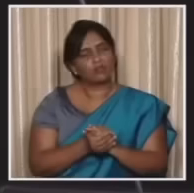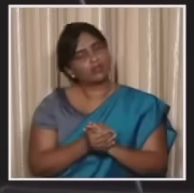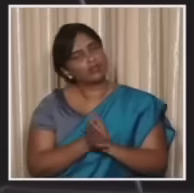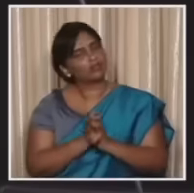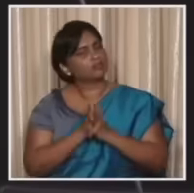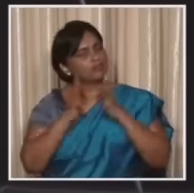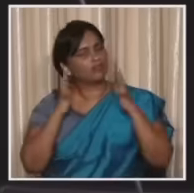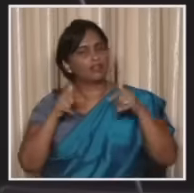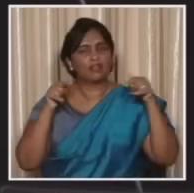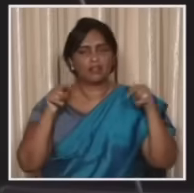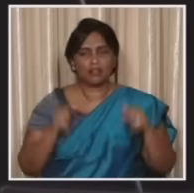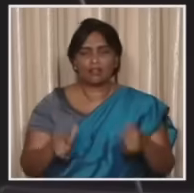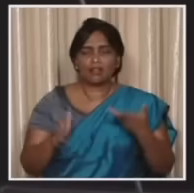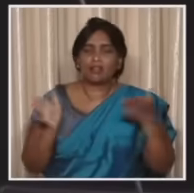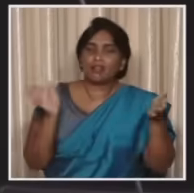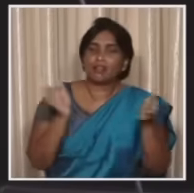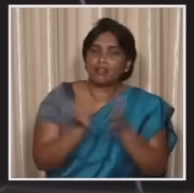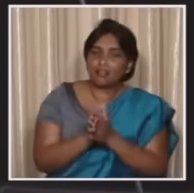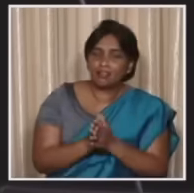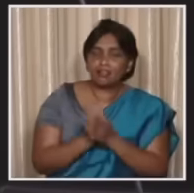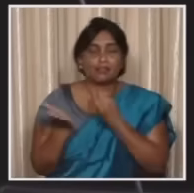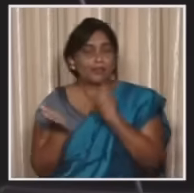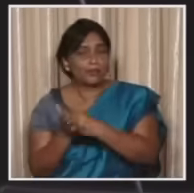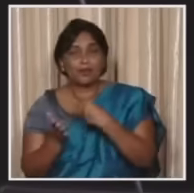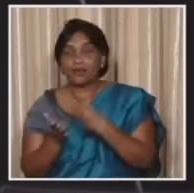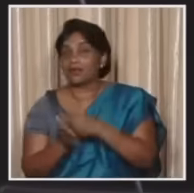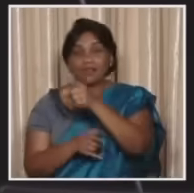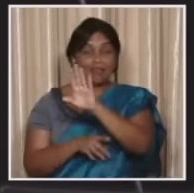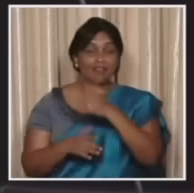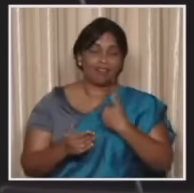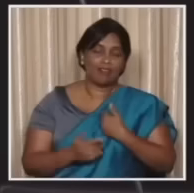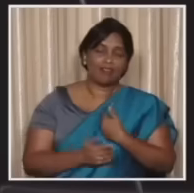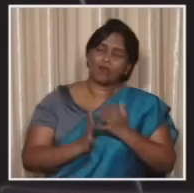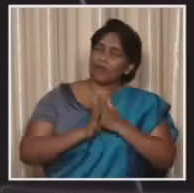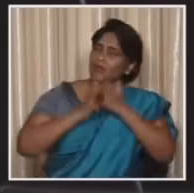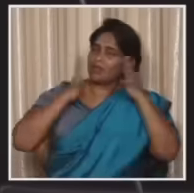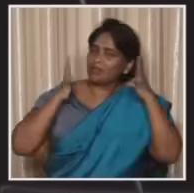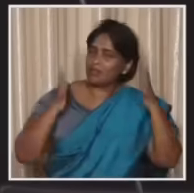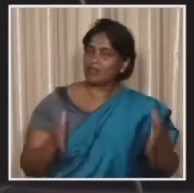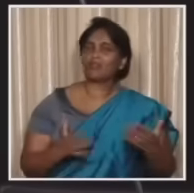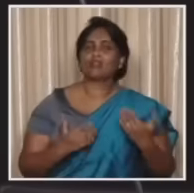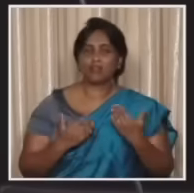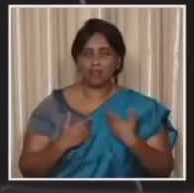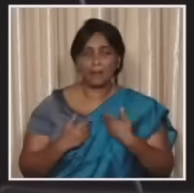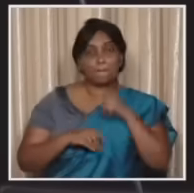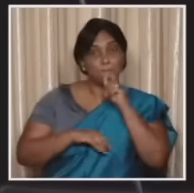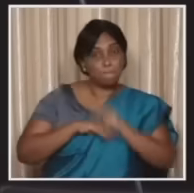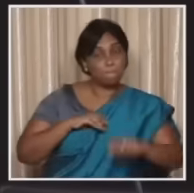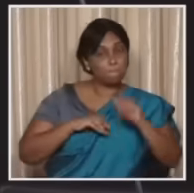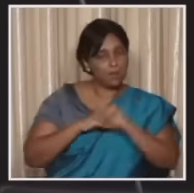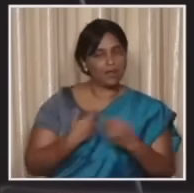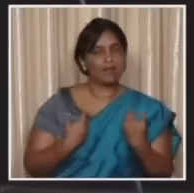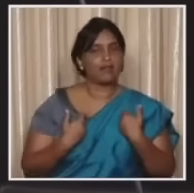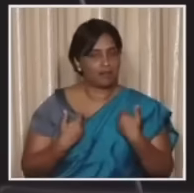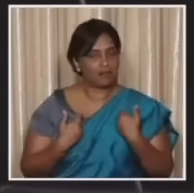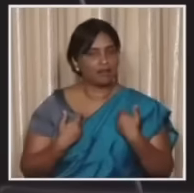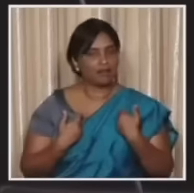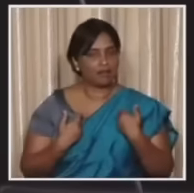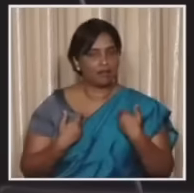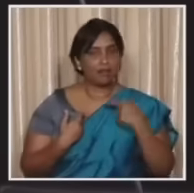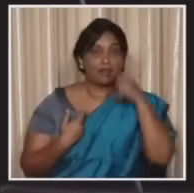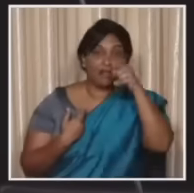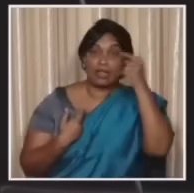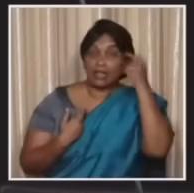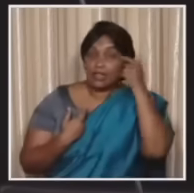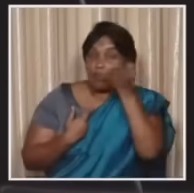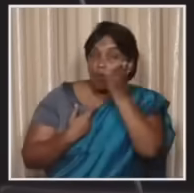මේ දැන් මේ ළඟට වෙලා මේ ගොට්ටු වලට කටිරි වැඩිය අපි ඕනතරම් මේ කුමතරණ කරපු මිනිස්සු. හරිද? එතුමා හිතන